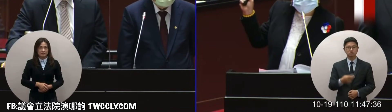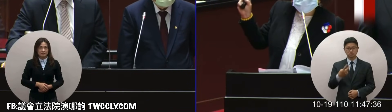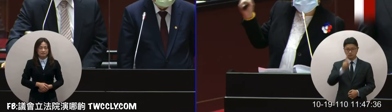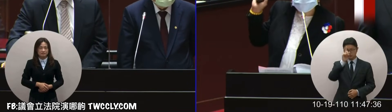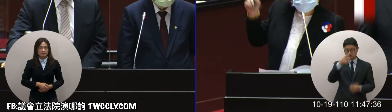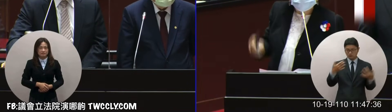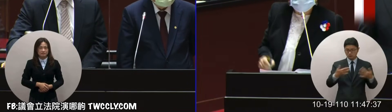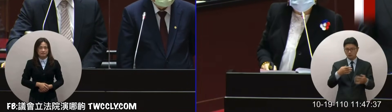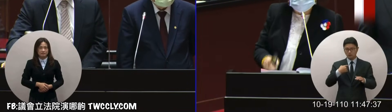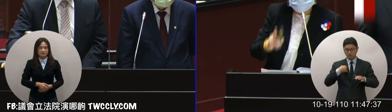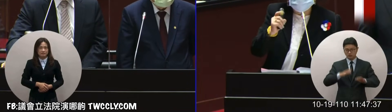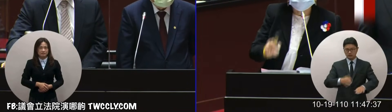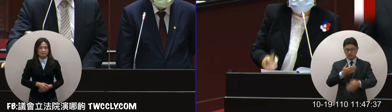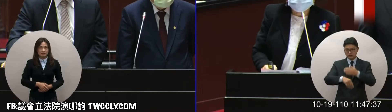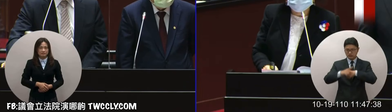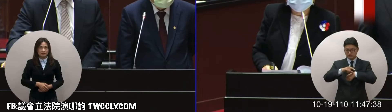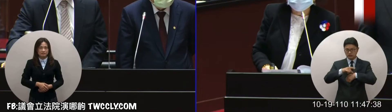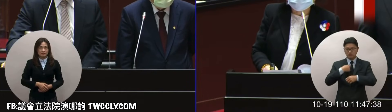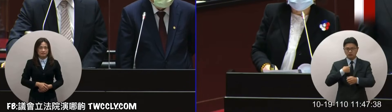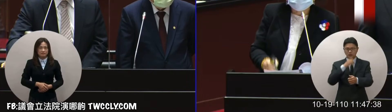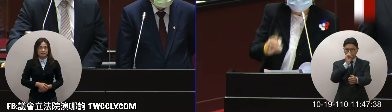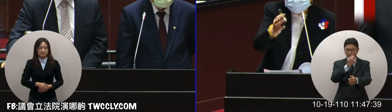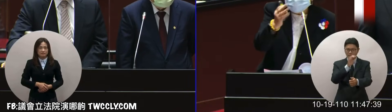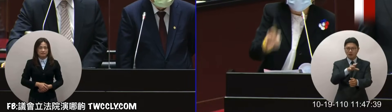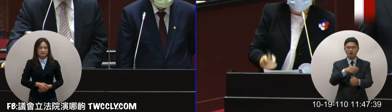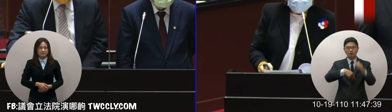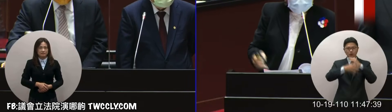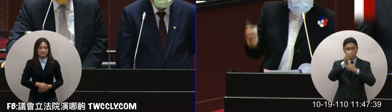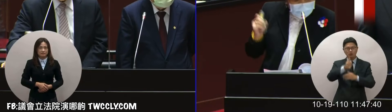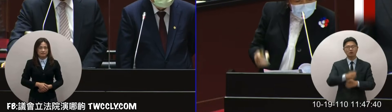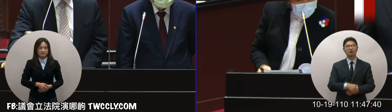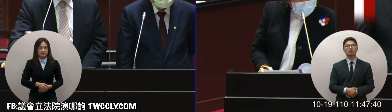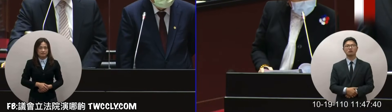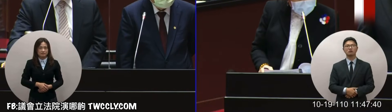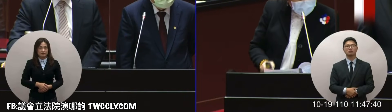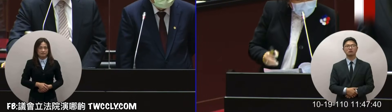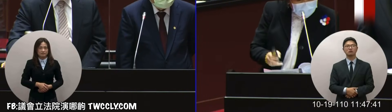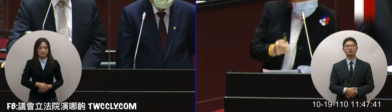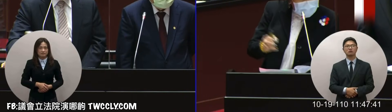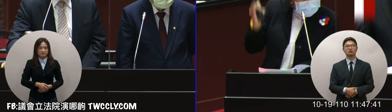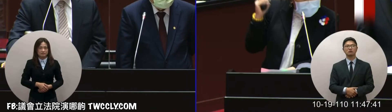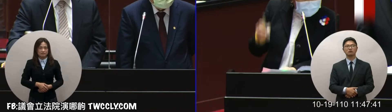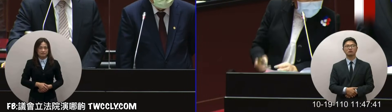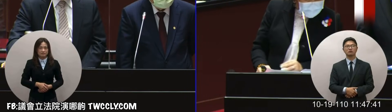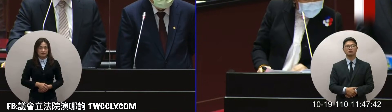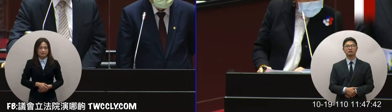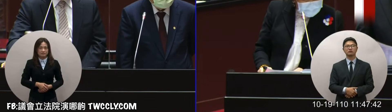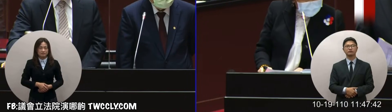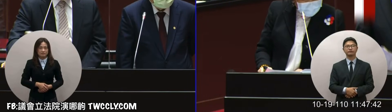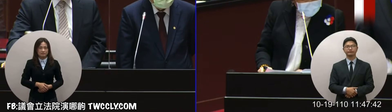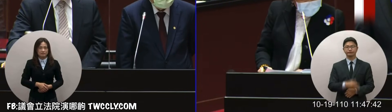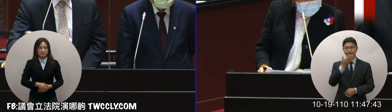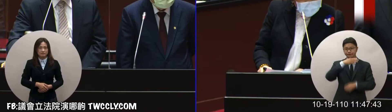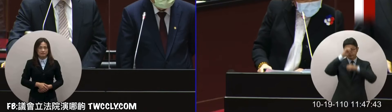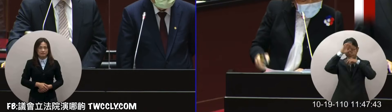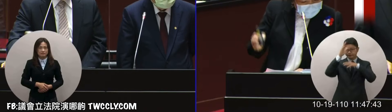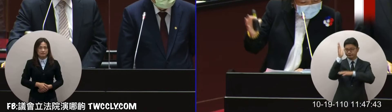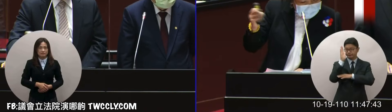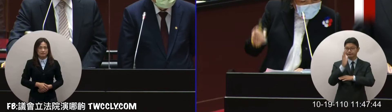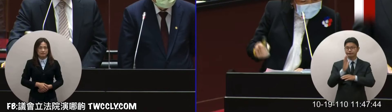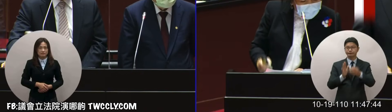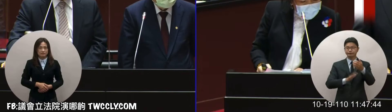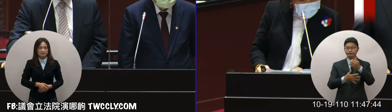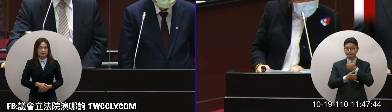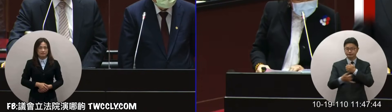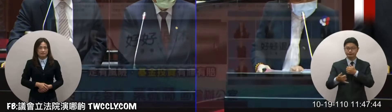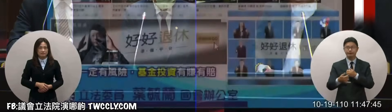在这边呢，利用最后的时间，我要提醒部长那个院长啊，因为啊，我们像那个唐凤政委啊，